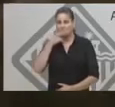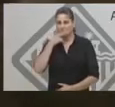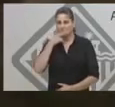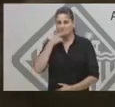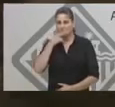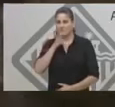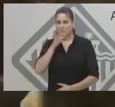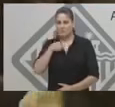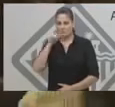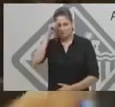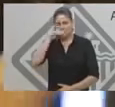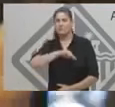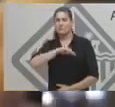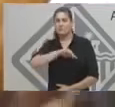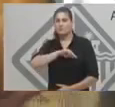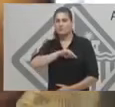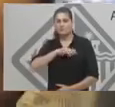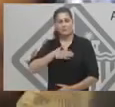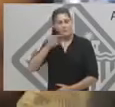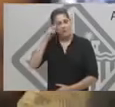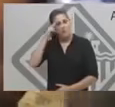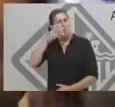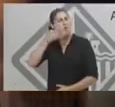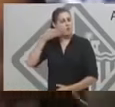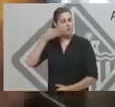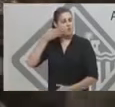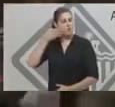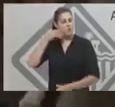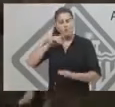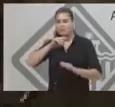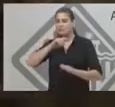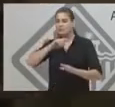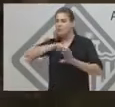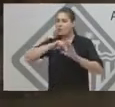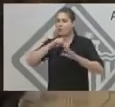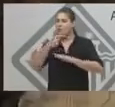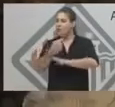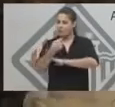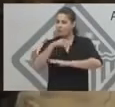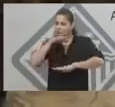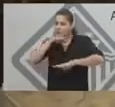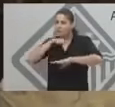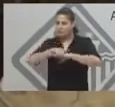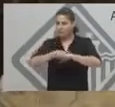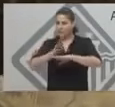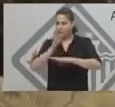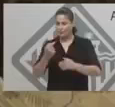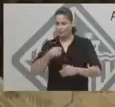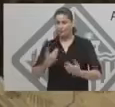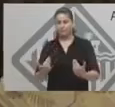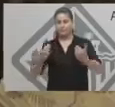La meva consciència i el meu honor complir fidelment les obligacions del càrrec de batlle de